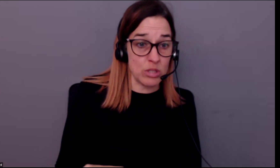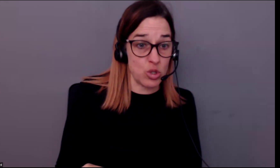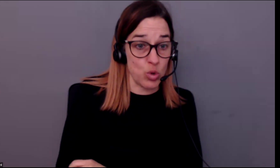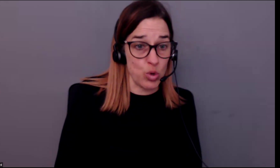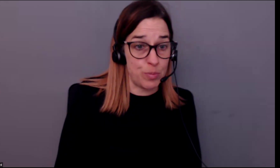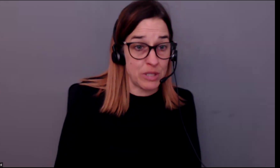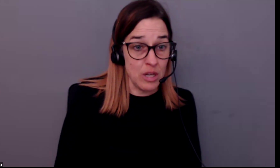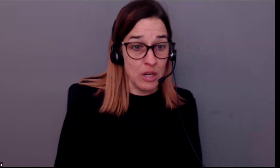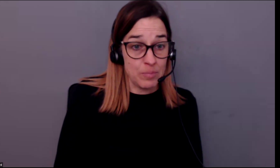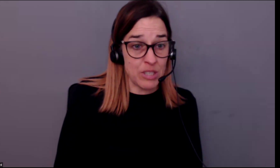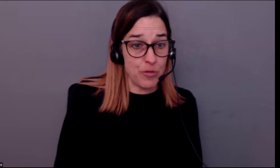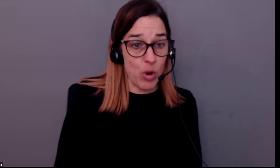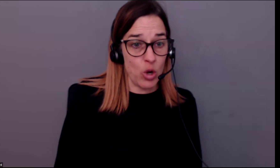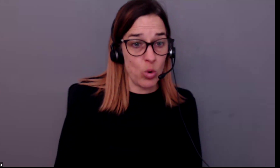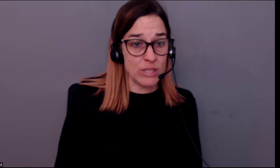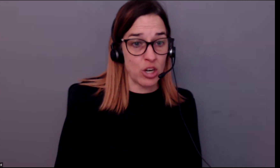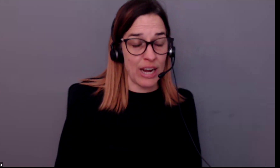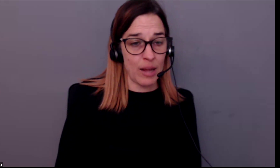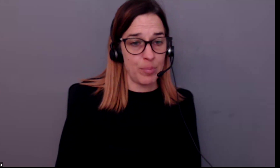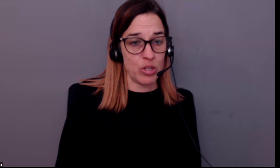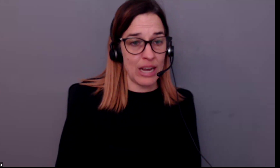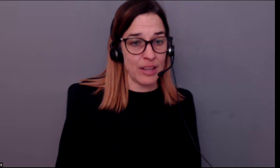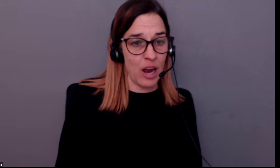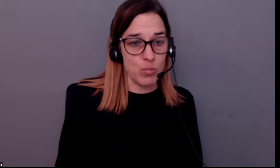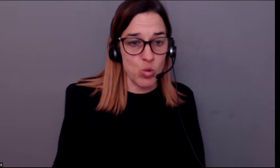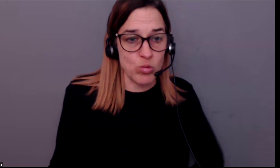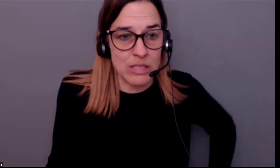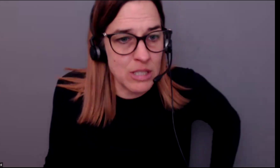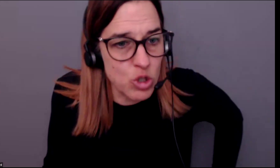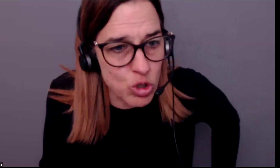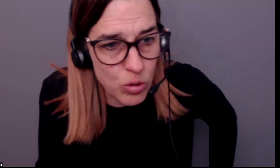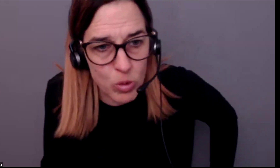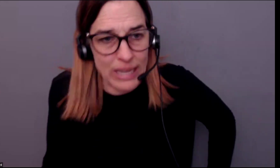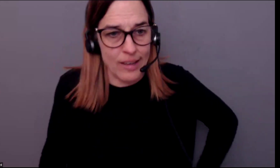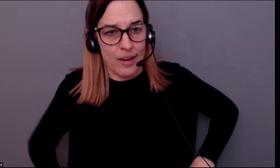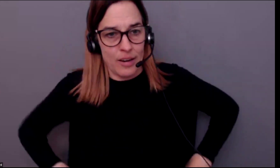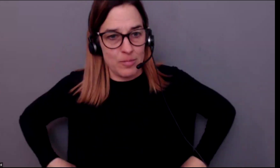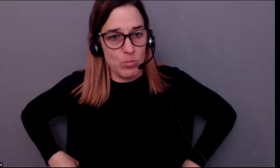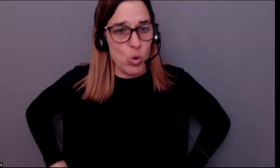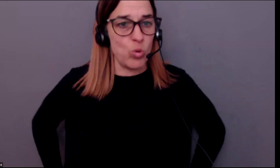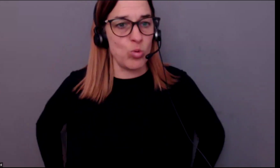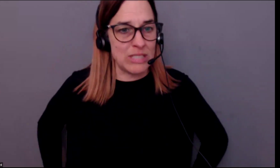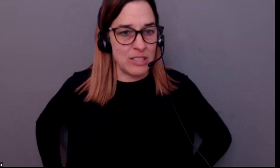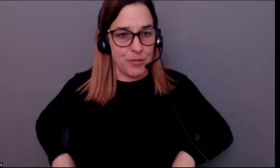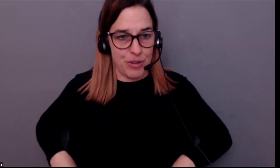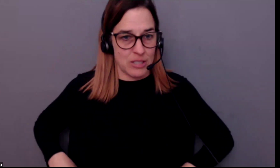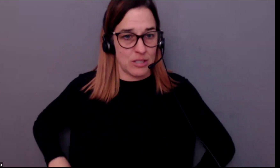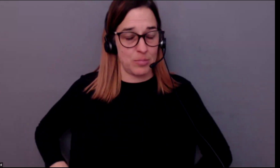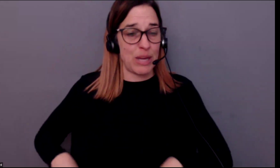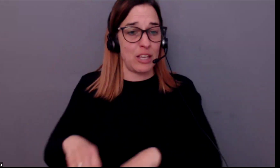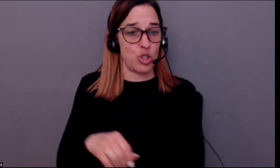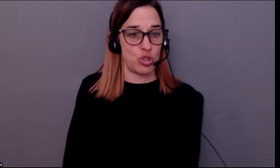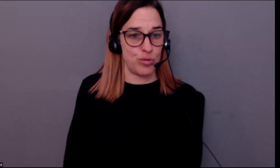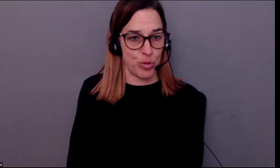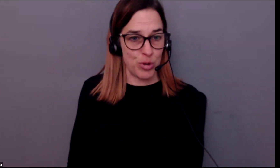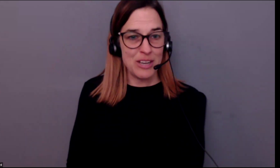c'est sûr, c'est sûr. Puis, tu sais, des fois, le haut, c'est correct, puis le derrière, maudit. C'est juste ça, mon derrière. Maudit